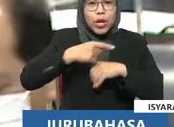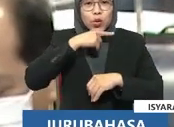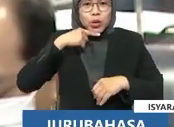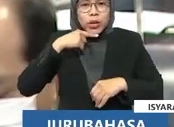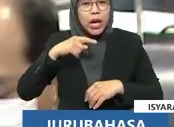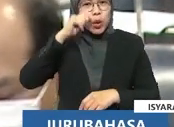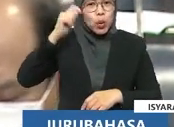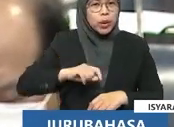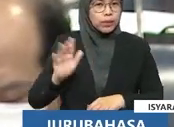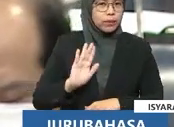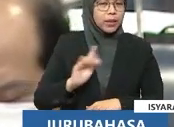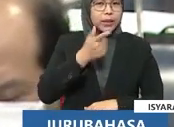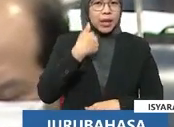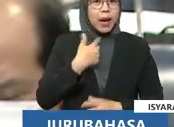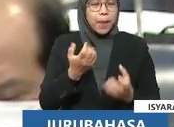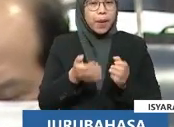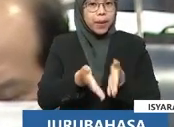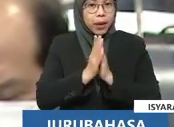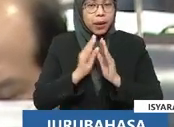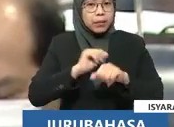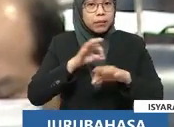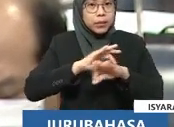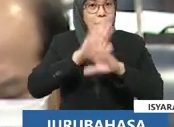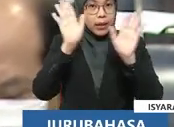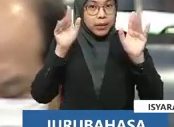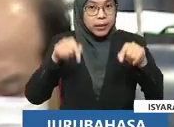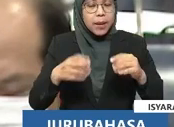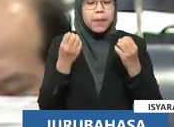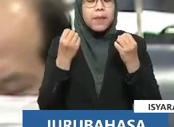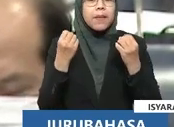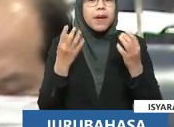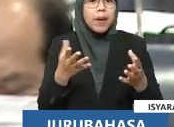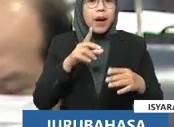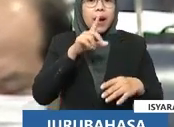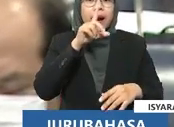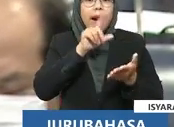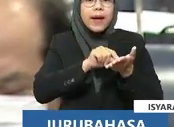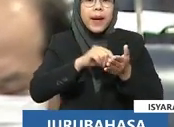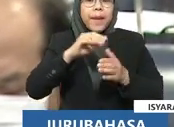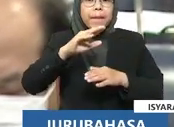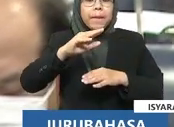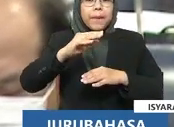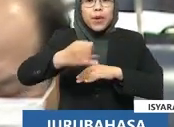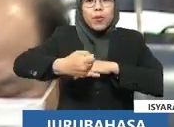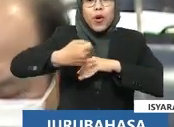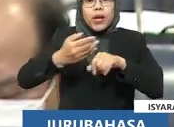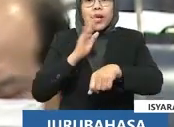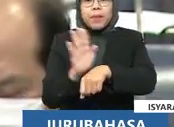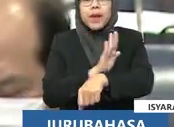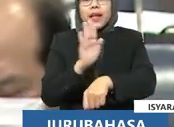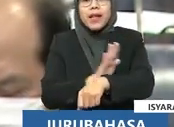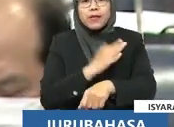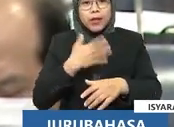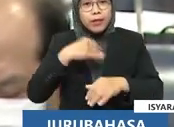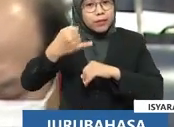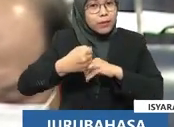ataupun Ukraine lah. Jadi saya nak minta penjelasan. Berapa banyak dah ayam Brazil tu? Kalau betul kata dah nak bawa